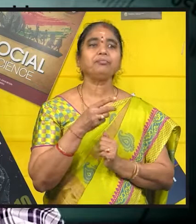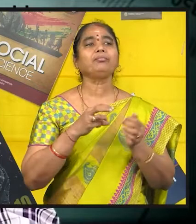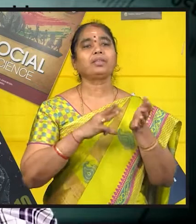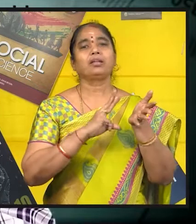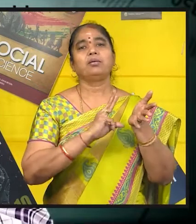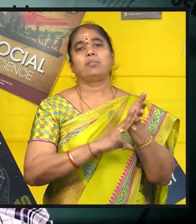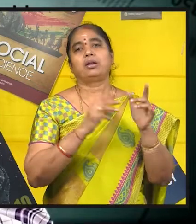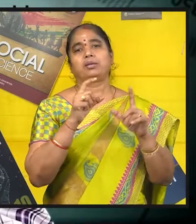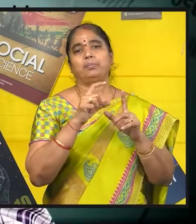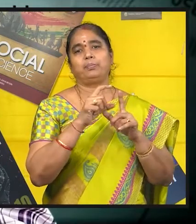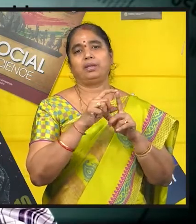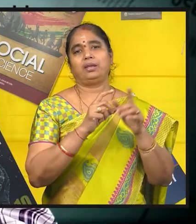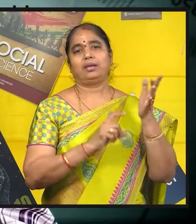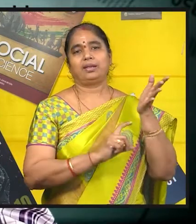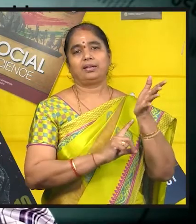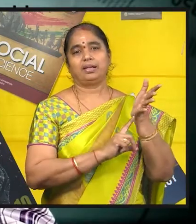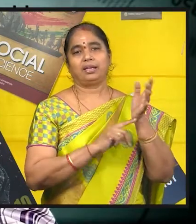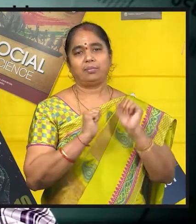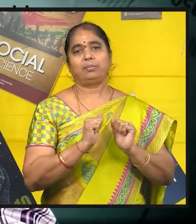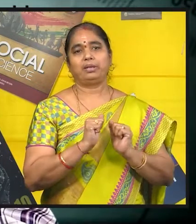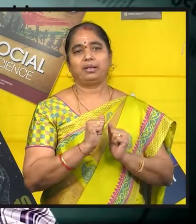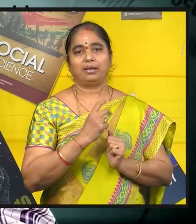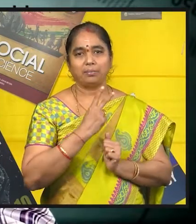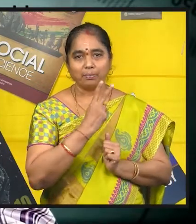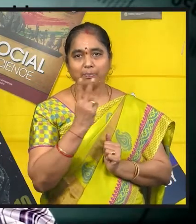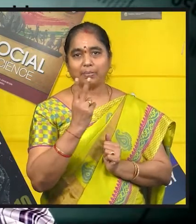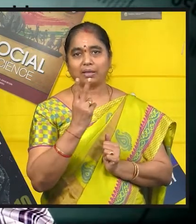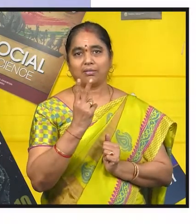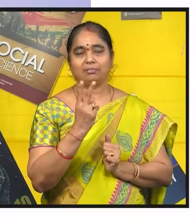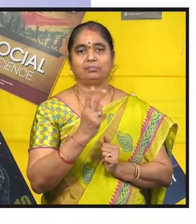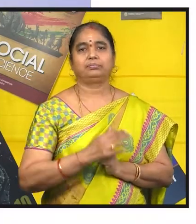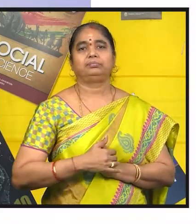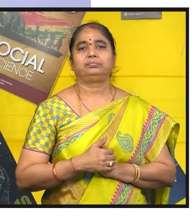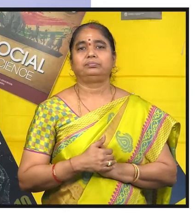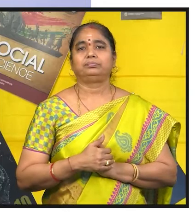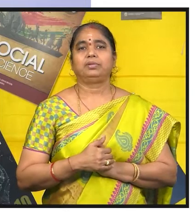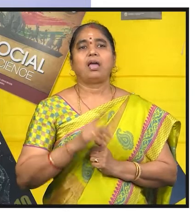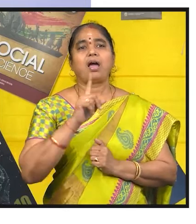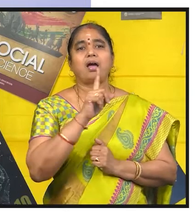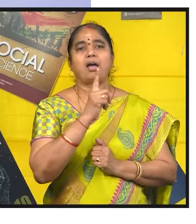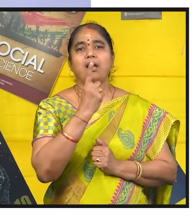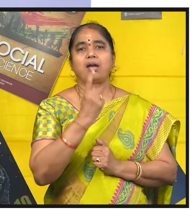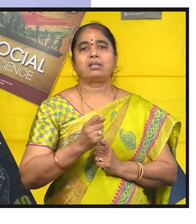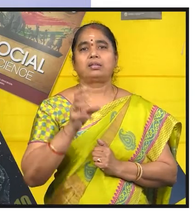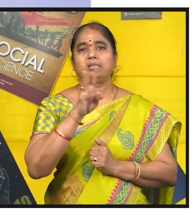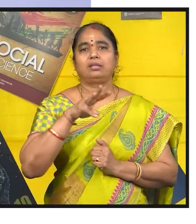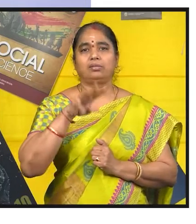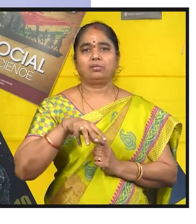நவீன ஆவர்த்தன அட்டவணை என்றால் என்ன என்பதற்கு கடந்து வருகிறோம்.